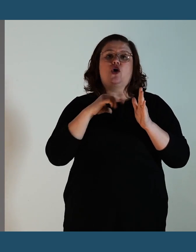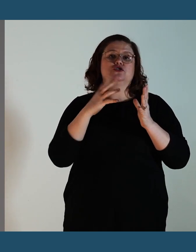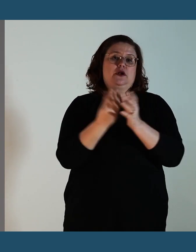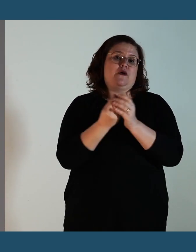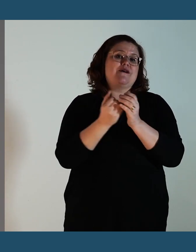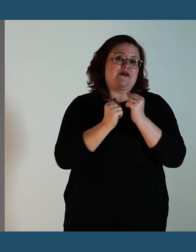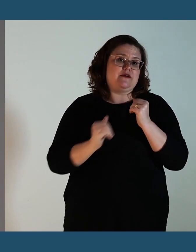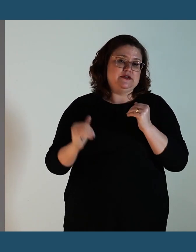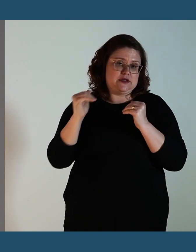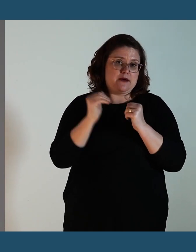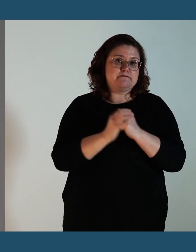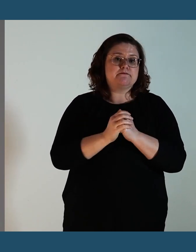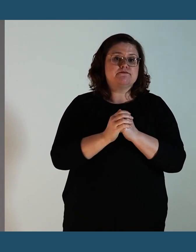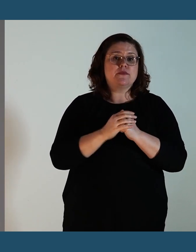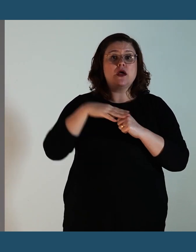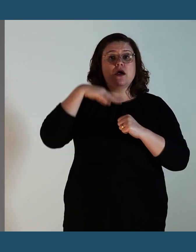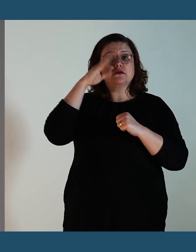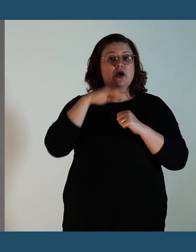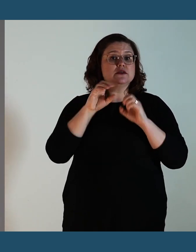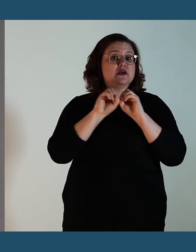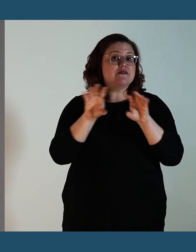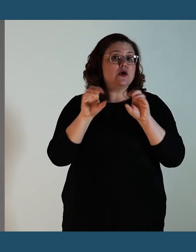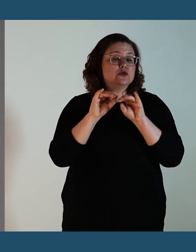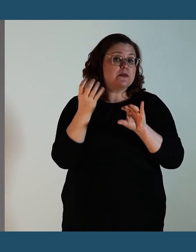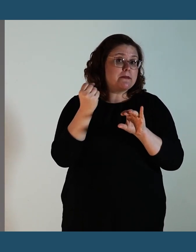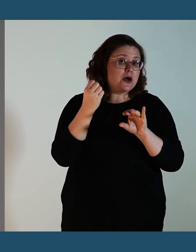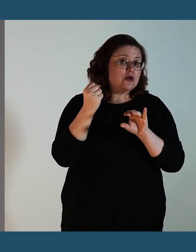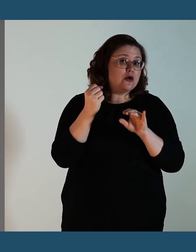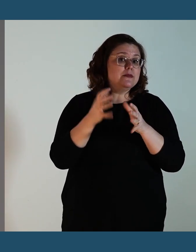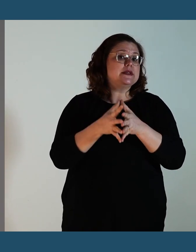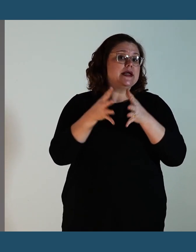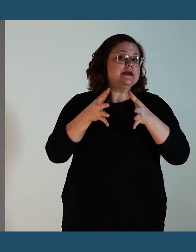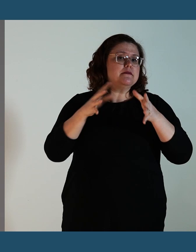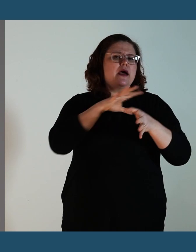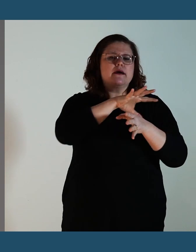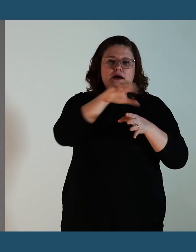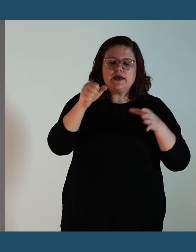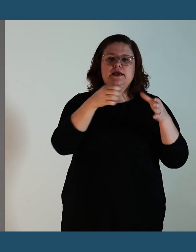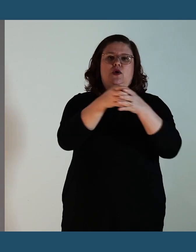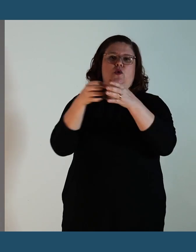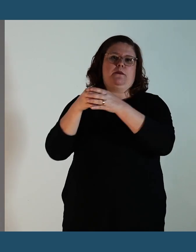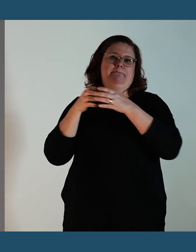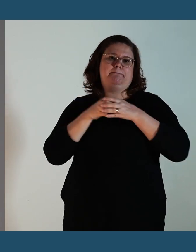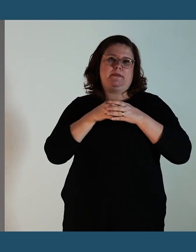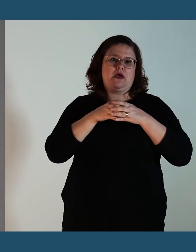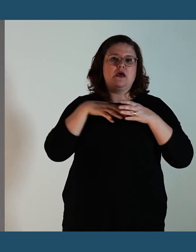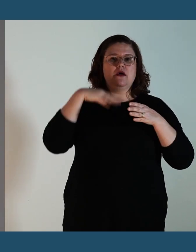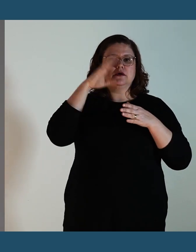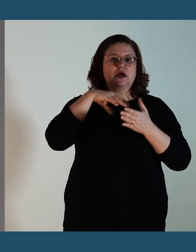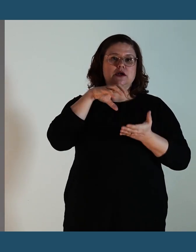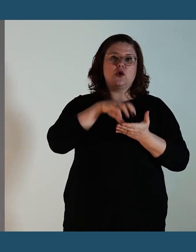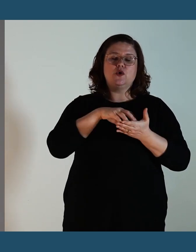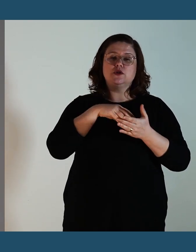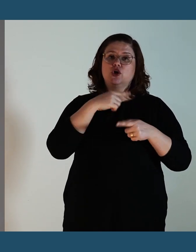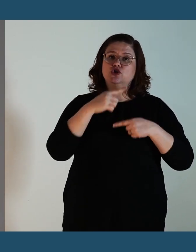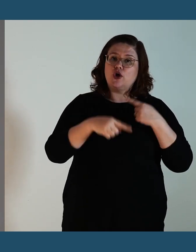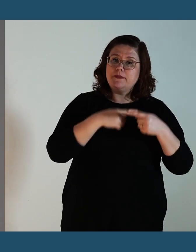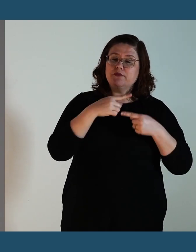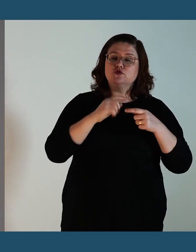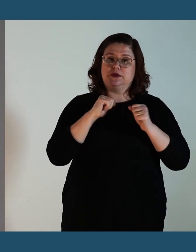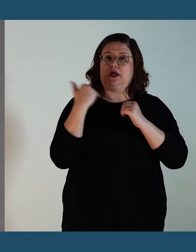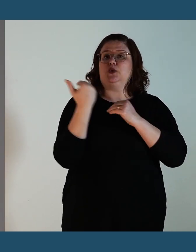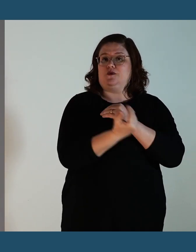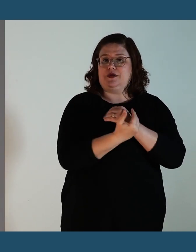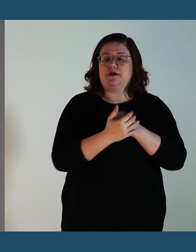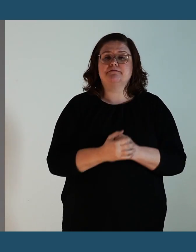vahvistamiseksi. Kansalaisvaikuttamisen mahdollisuuksia on lisättävä kaikissa ryhmissä ja kansalaisyhteiskunnan toimivuus ja toimintaedellytykset on